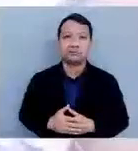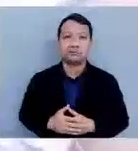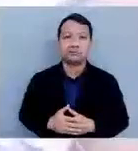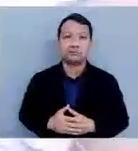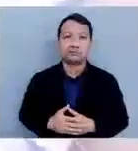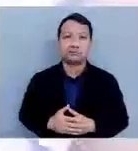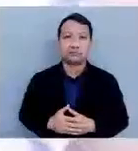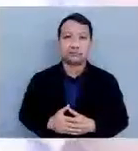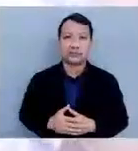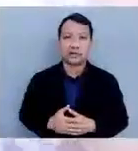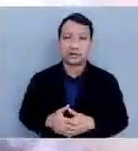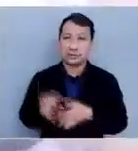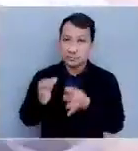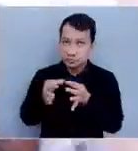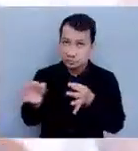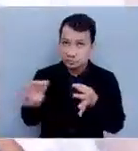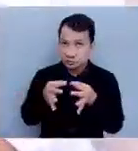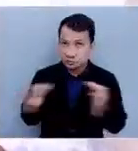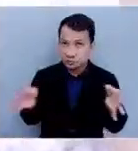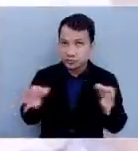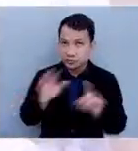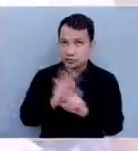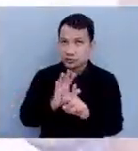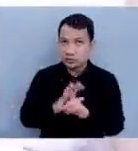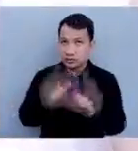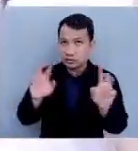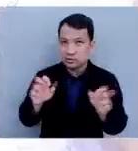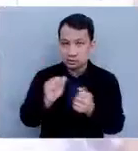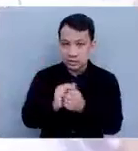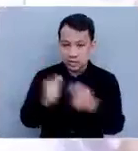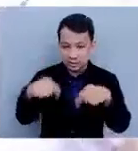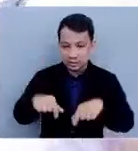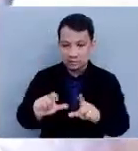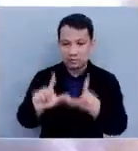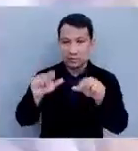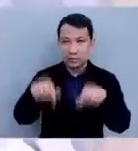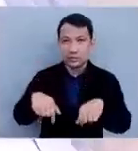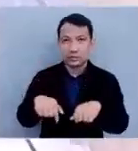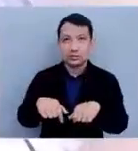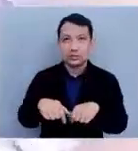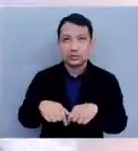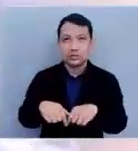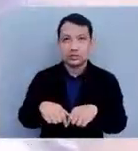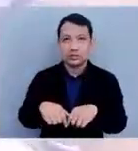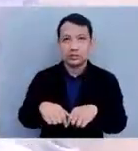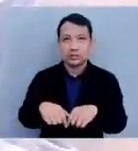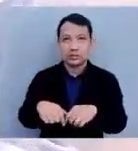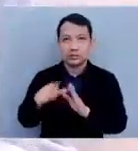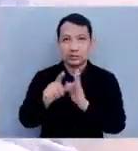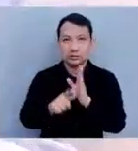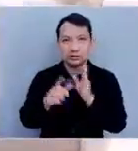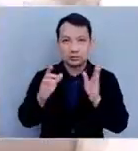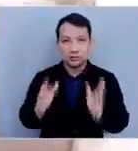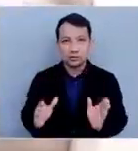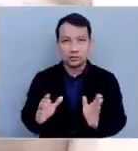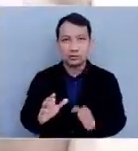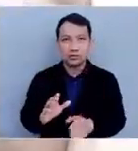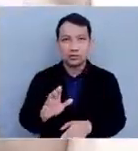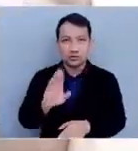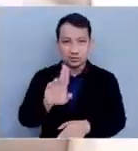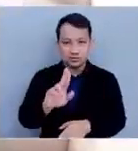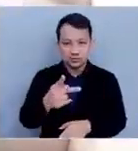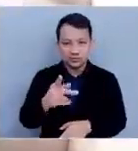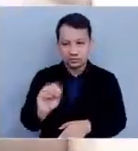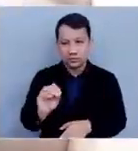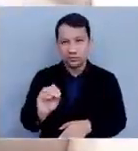At para mas mahimay natin ang trending issue, makakasama natin ng live ang Mr. Attorney Buco de la